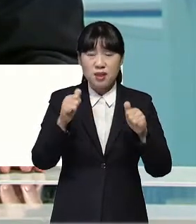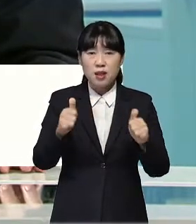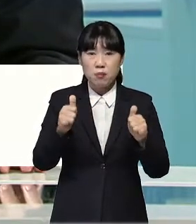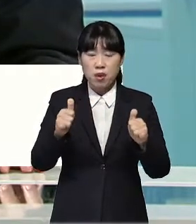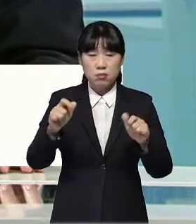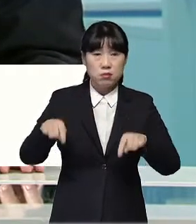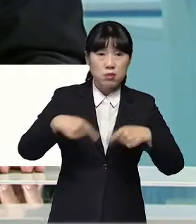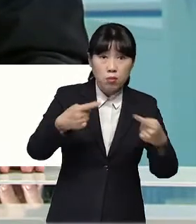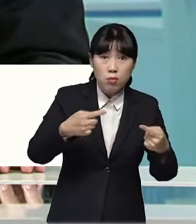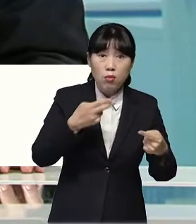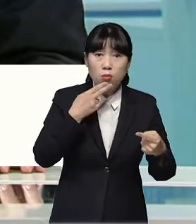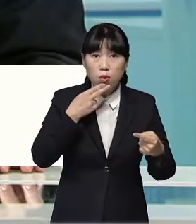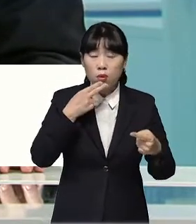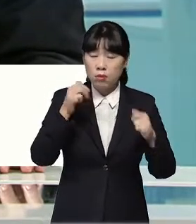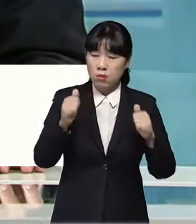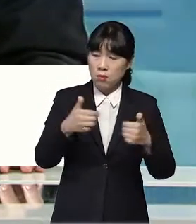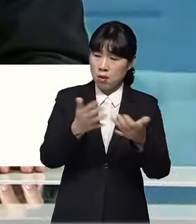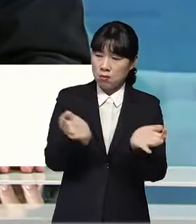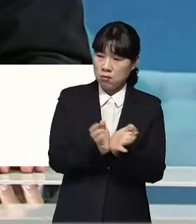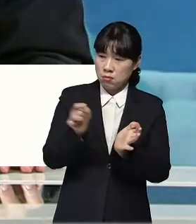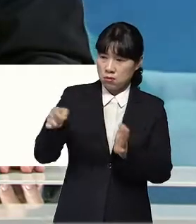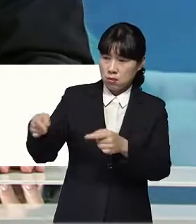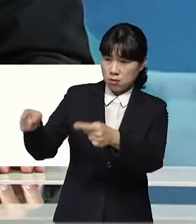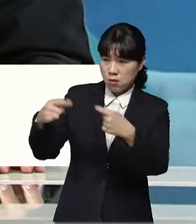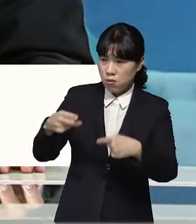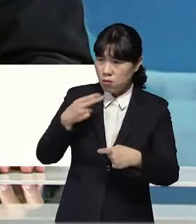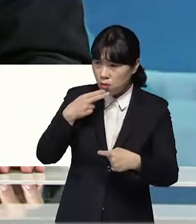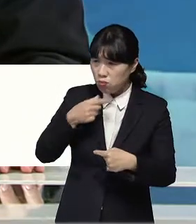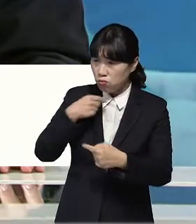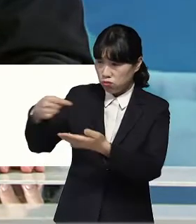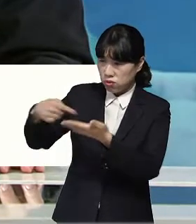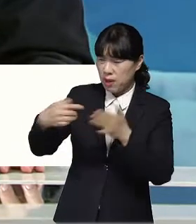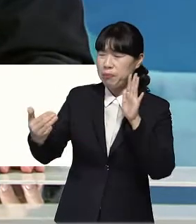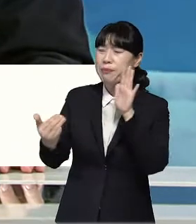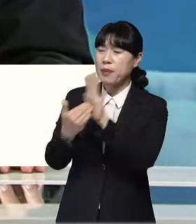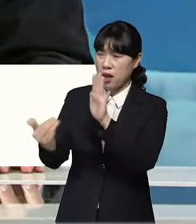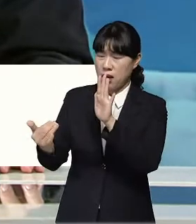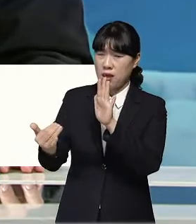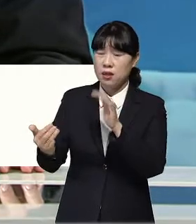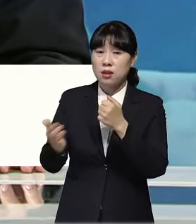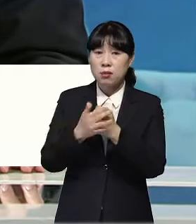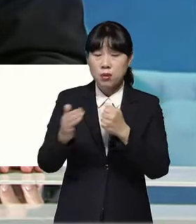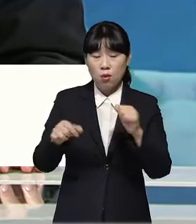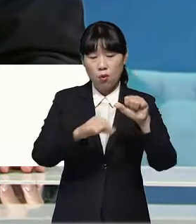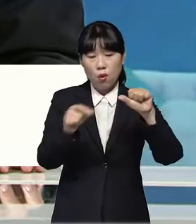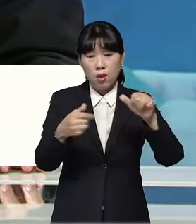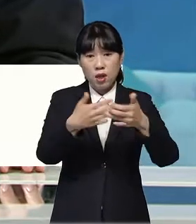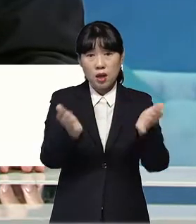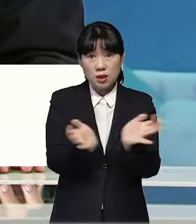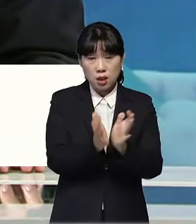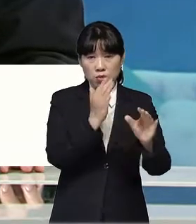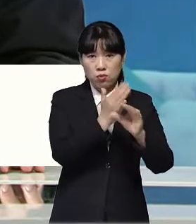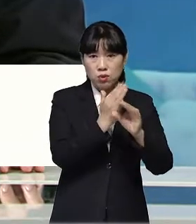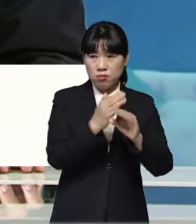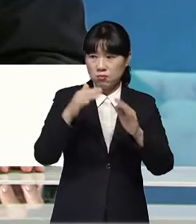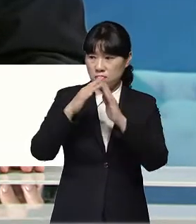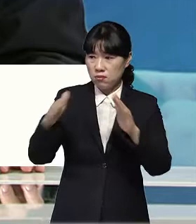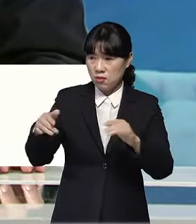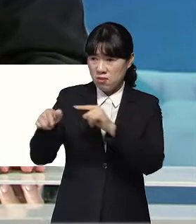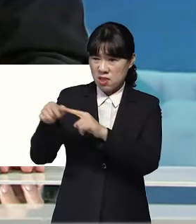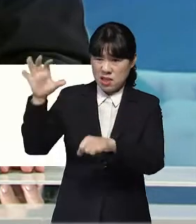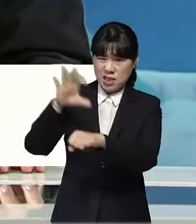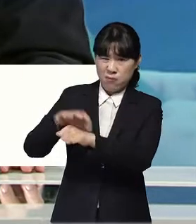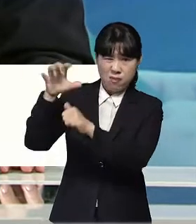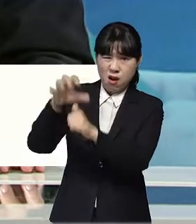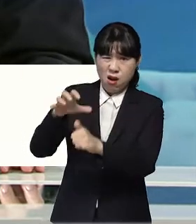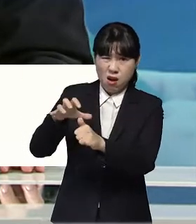않았습니다. 재판부가 전 씨 측의 불출석 요구를 받아들이지 않은 가운데 5월 단체를 중심으로 전 씨의 구속을